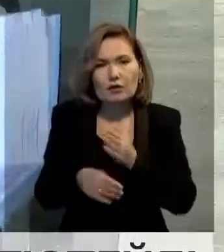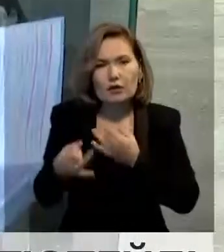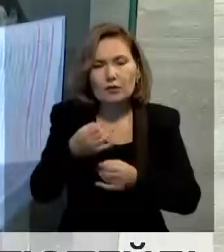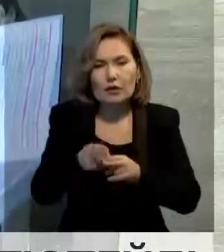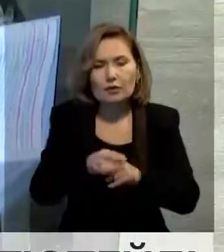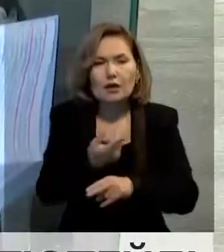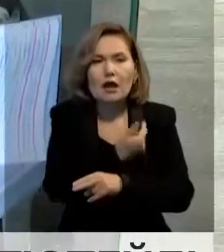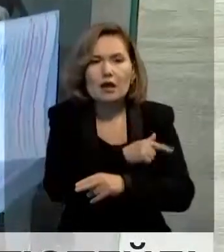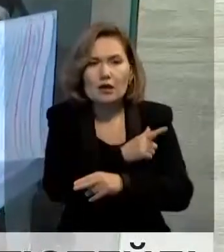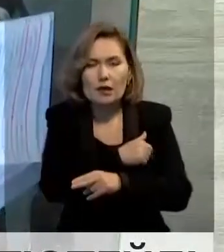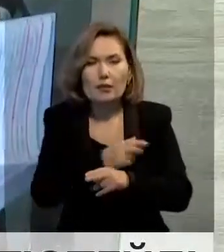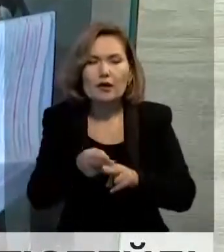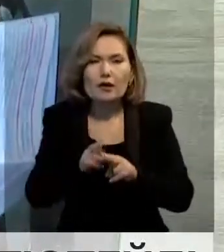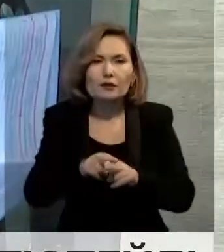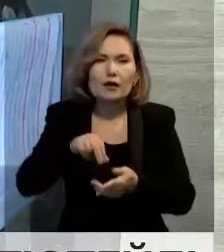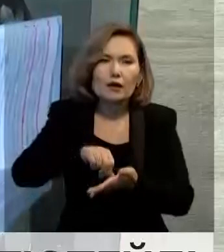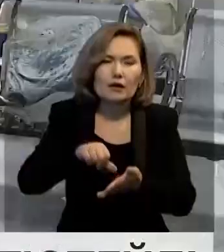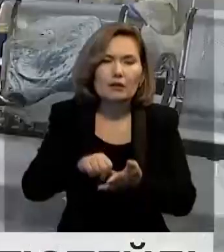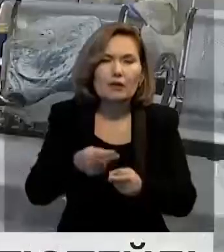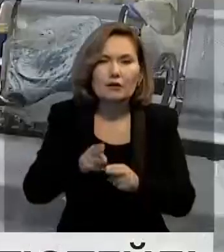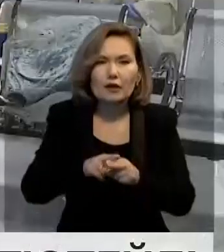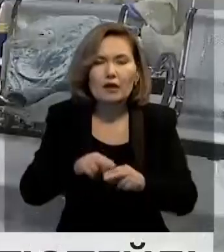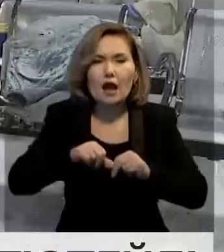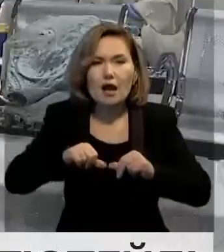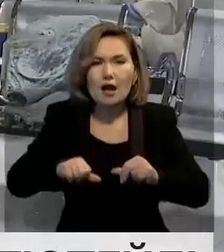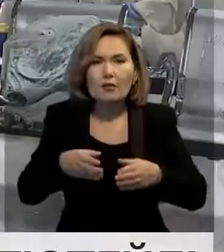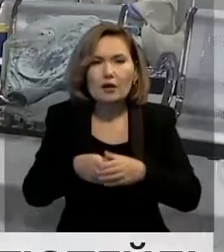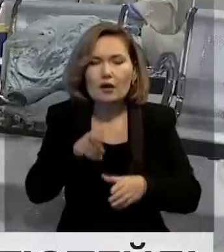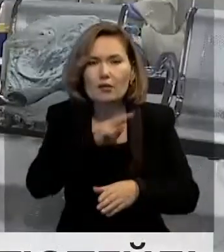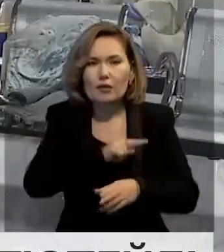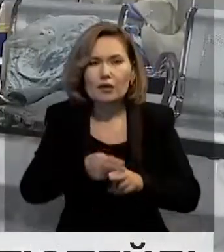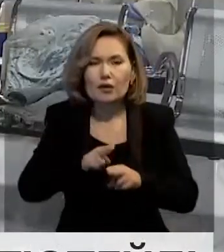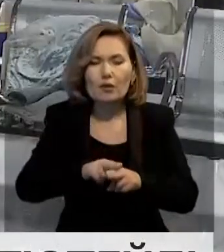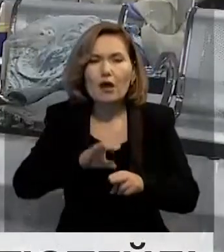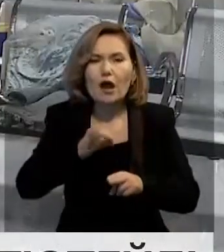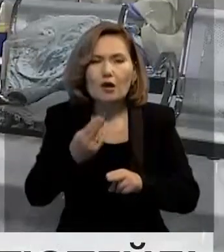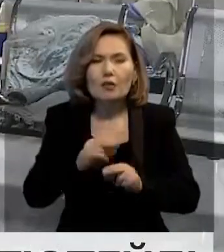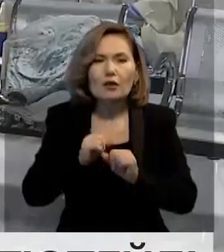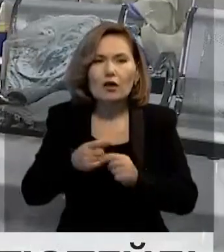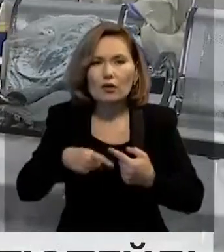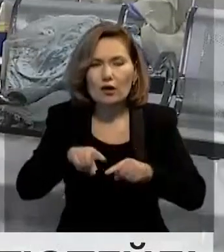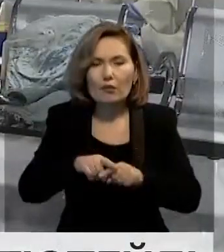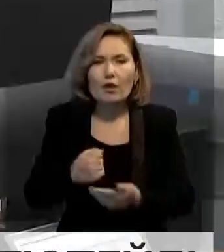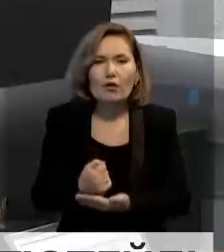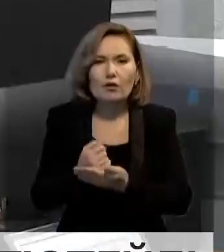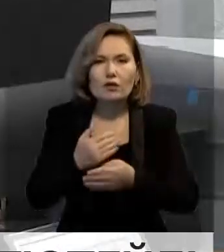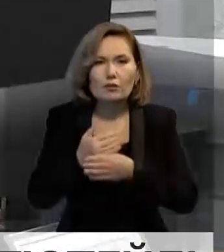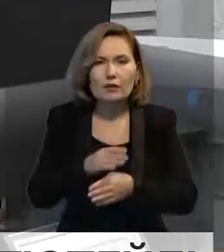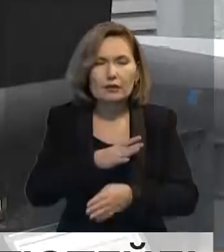денсаулық сақтау, білім беру, дәрігерлік еңбек сараптау комиссиясы мен жұмыспен қамту және әлеуметтік қорғау басқармалары қолдау білдіріп